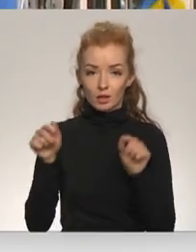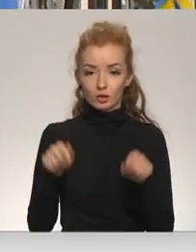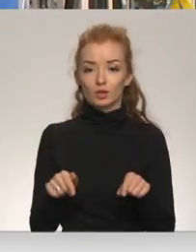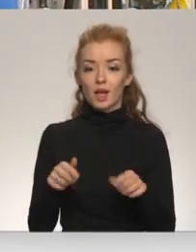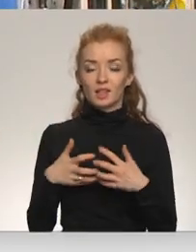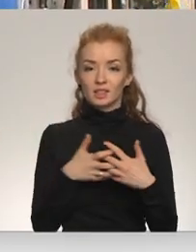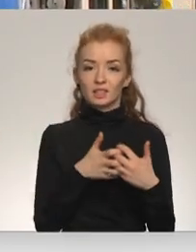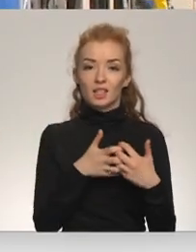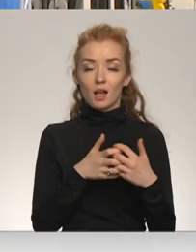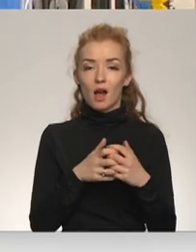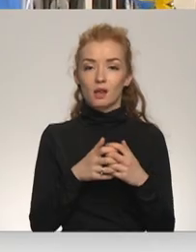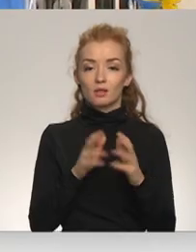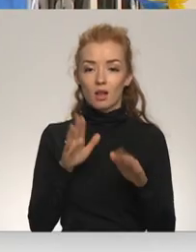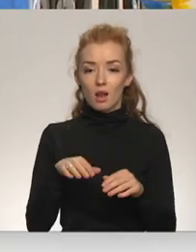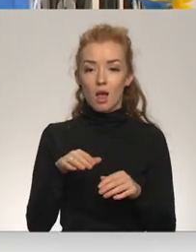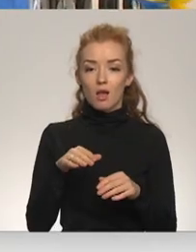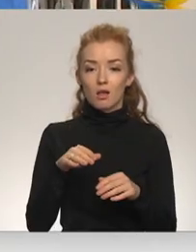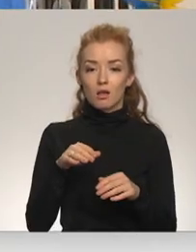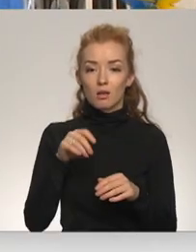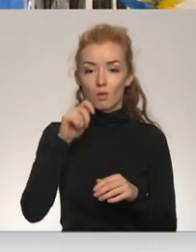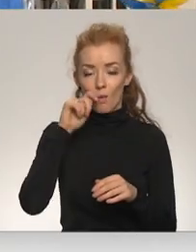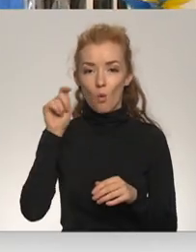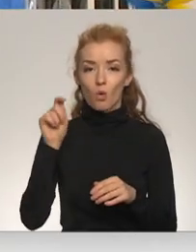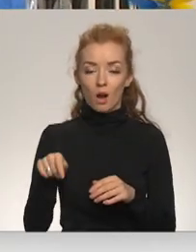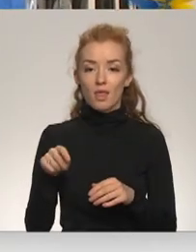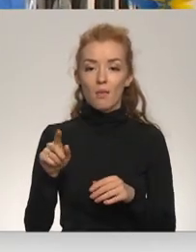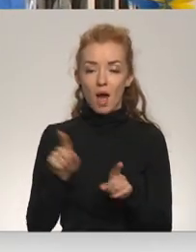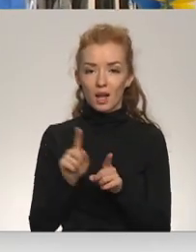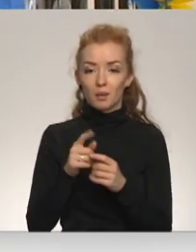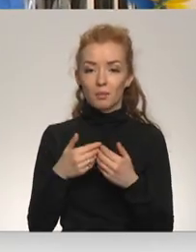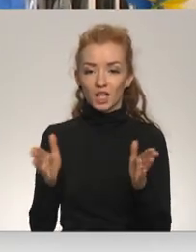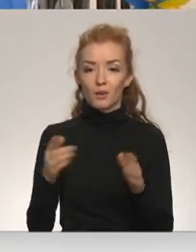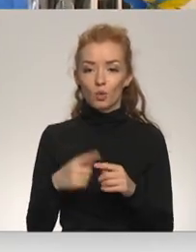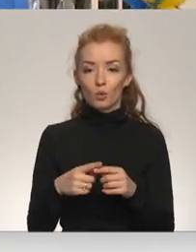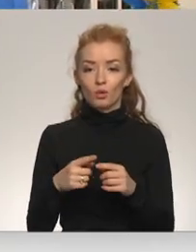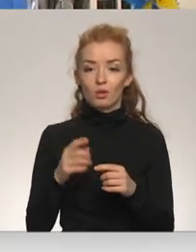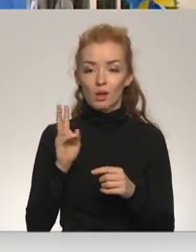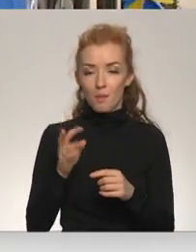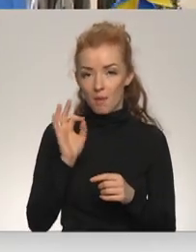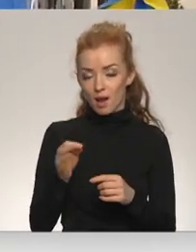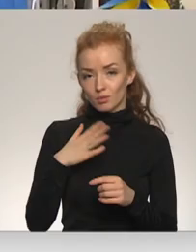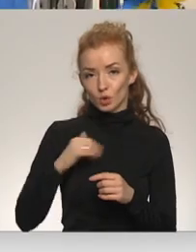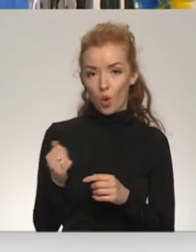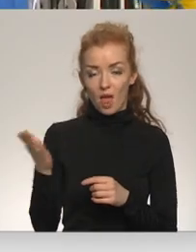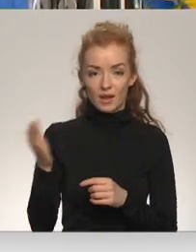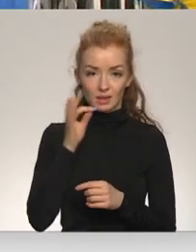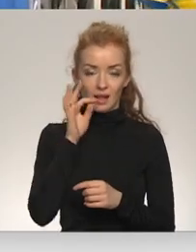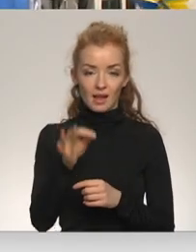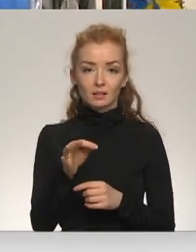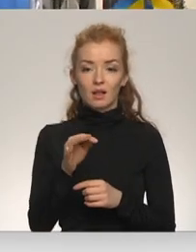mērā cīnās par to, gan lai ukrauņiem parādītos brīvību. Un šī cīņa ar, kā pareiz Dmitrijs teica, ar